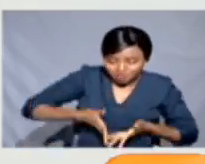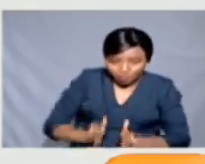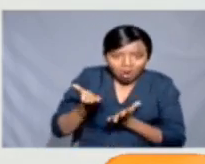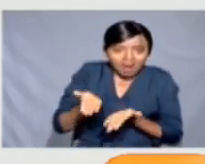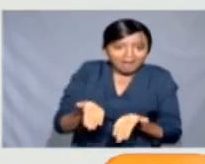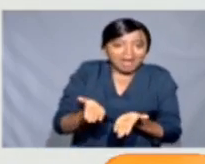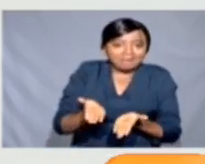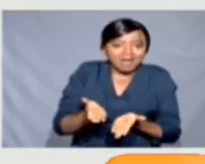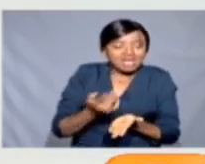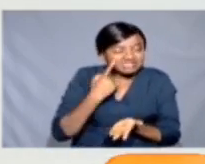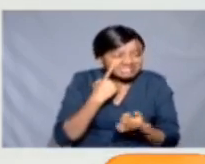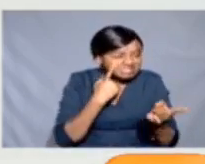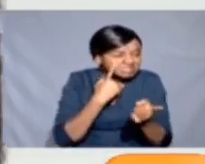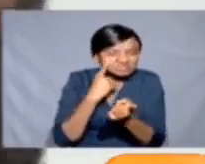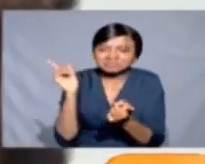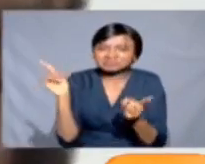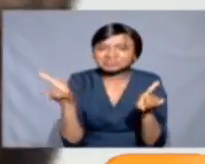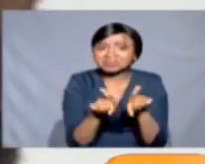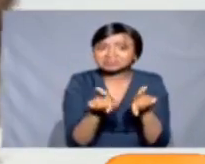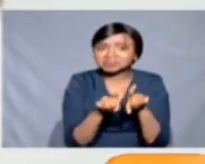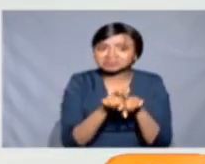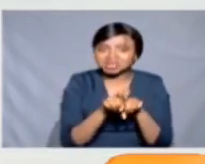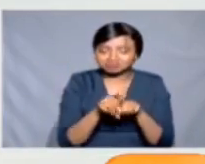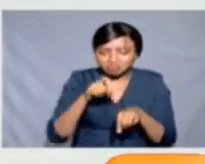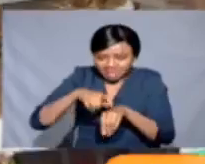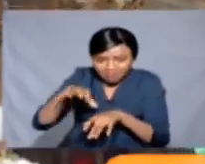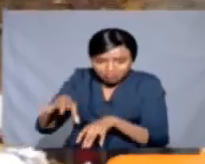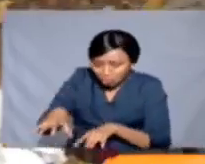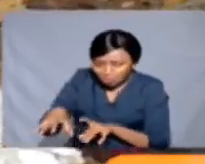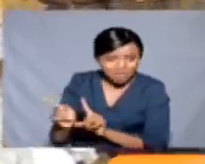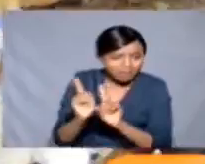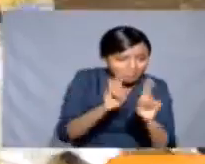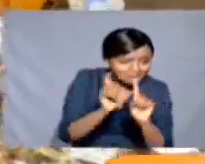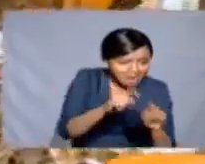ikiwa pale, tukajihusisha tukiwa vijana wadogo.